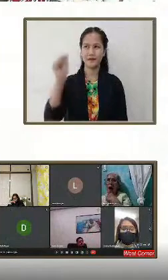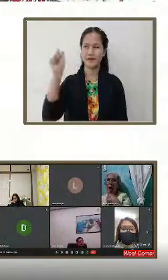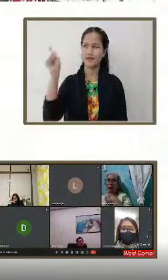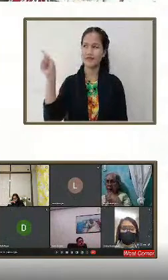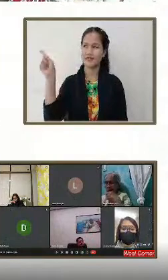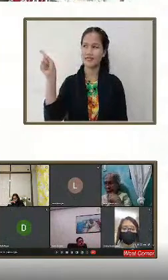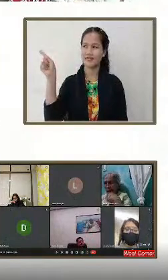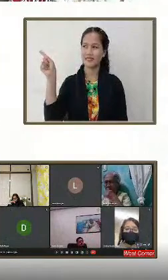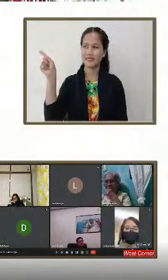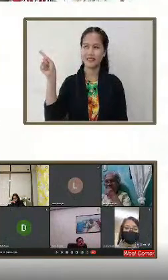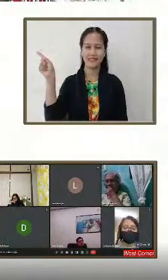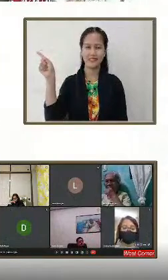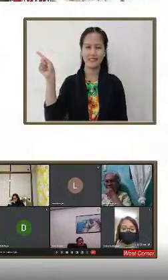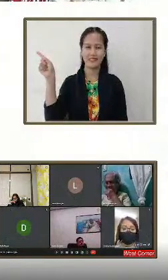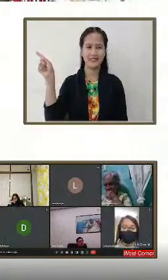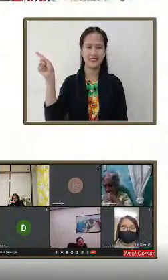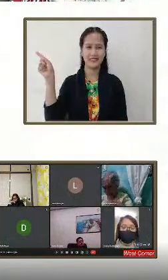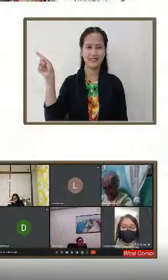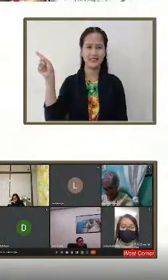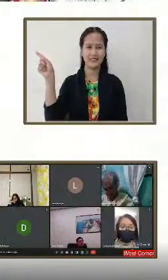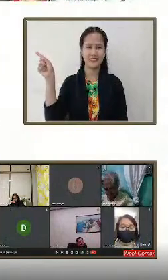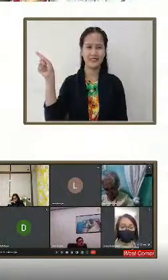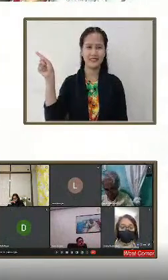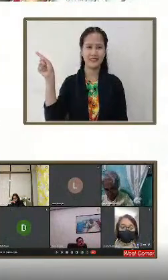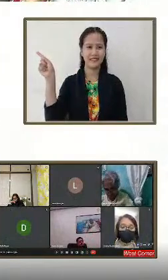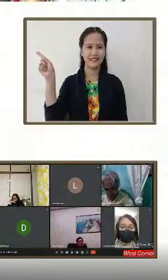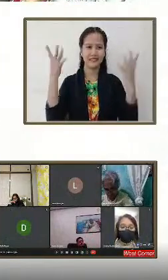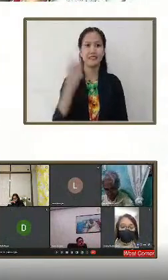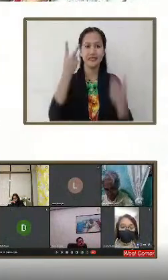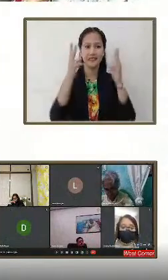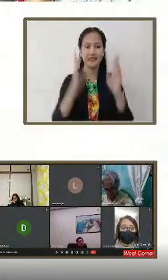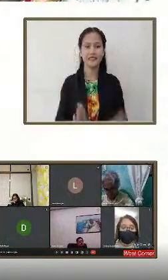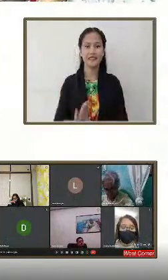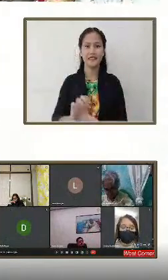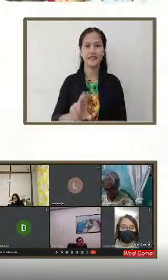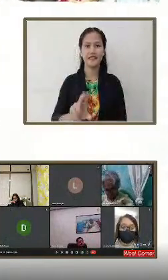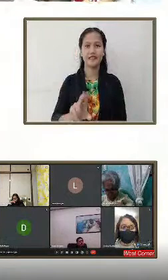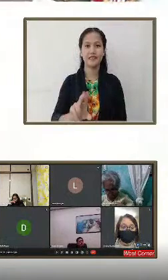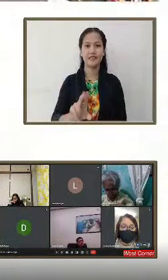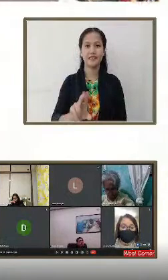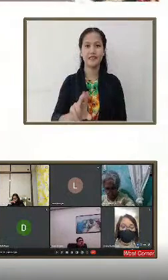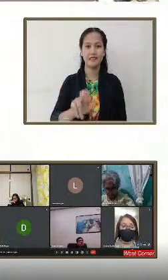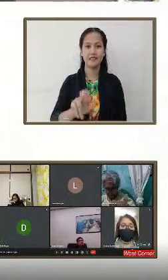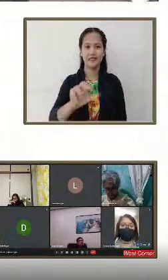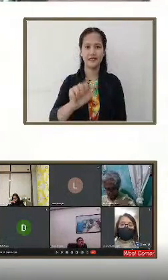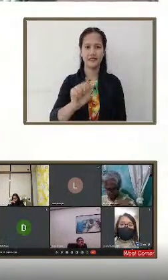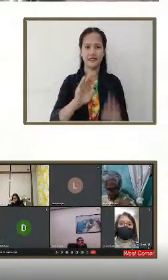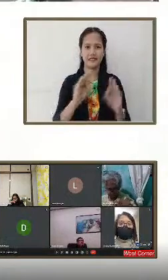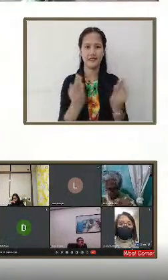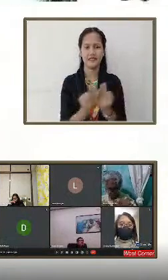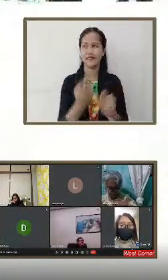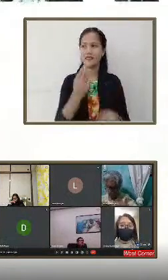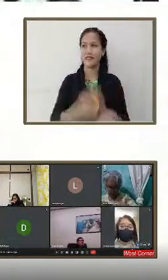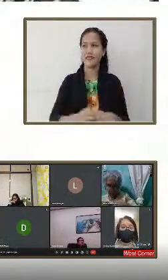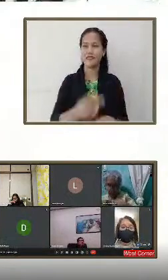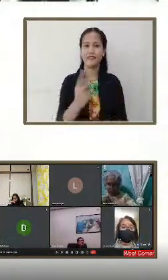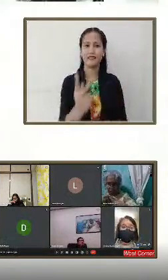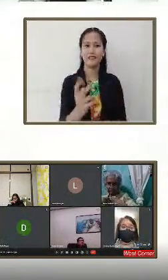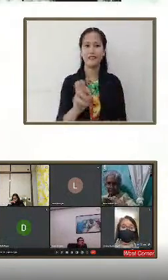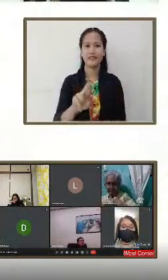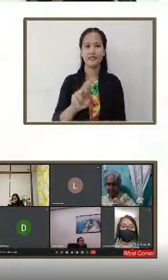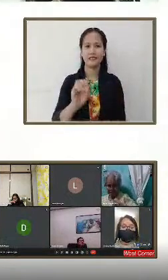natin. Amen. Bisita naman ang Quaresma family, si Kirovi Dosado. Sir Kirovi, yan. Dito po.